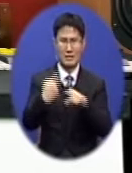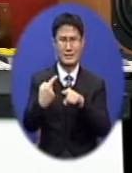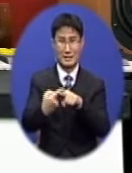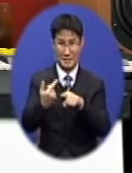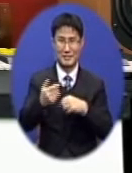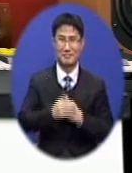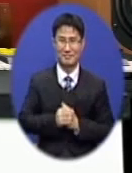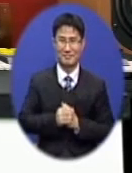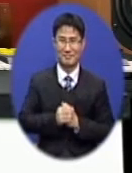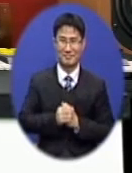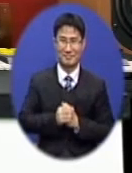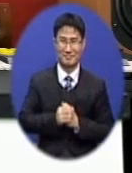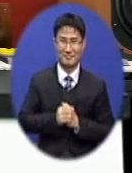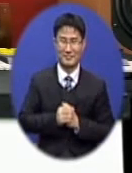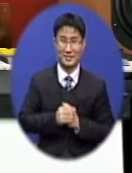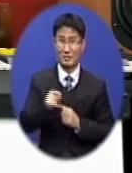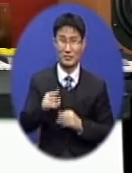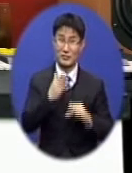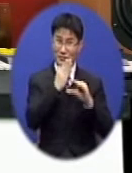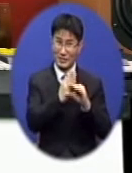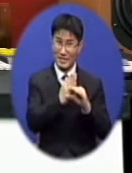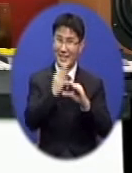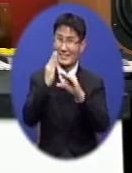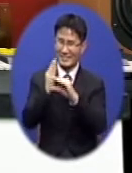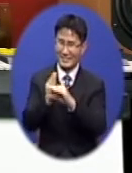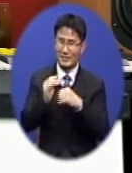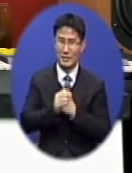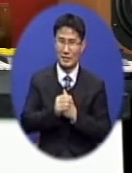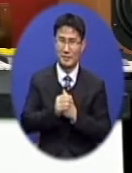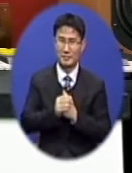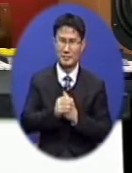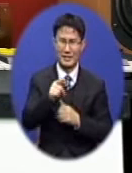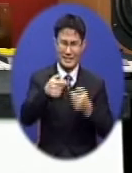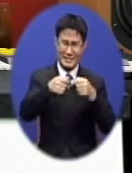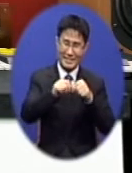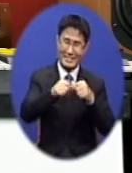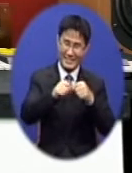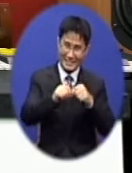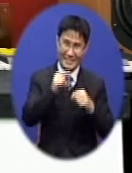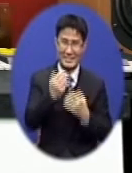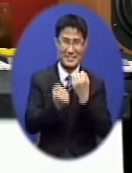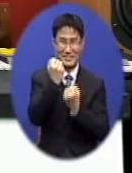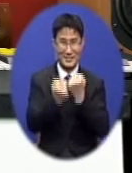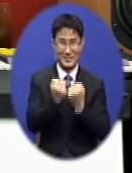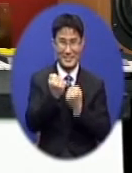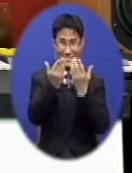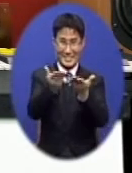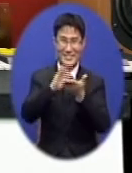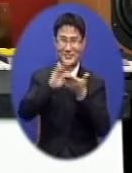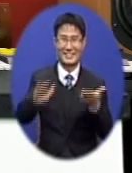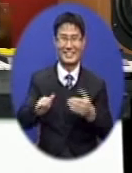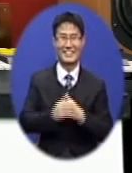마찬가지 방법이니까요. 저희가 중간중간 진행하면서 자세하게 설명을